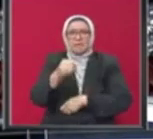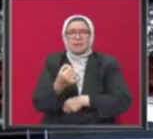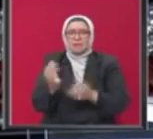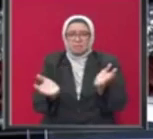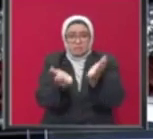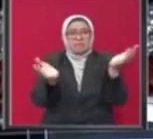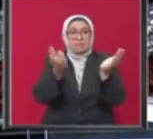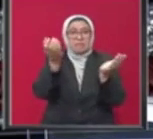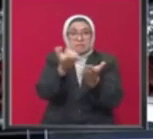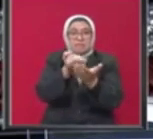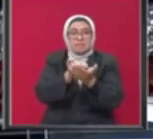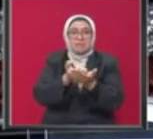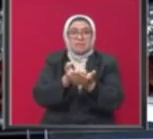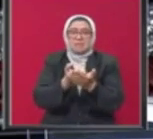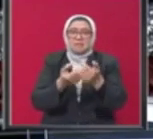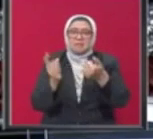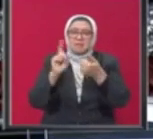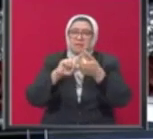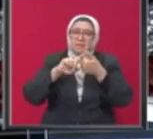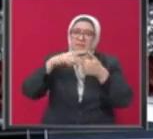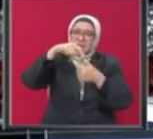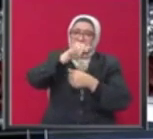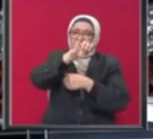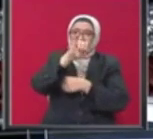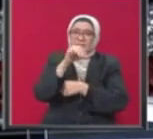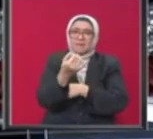yaitu prihatin